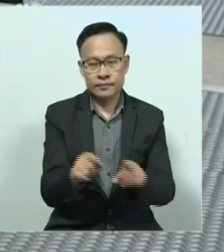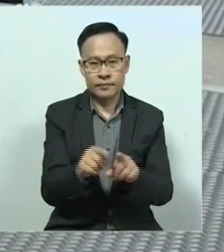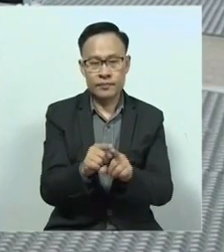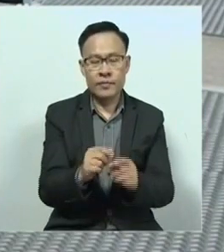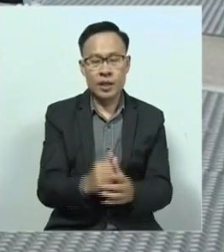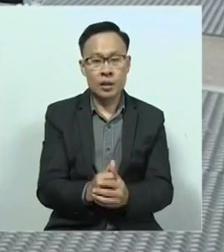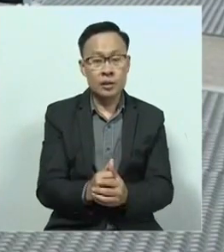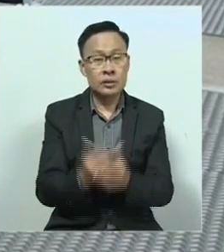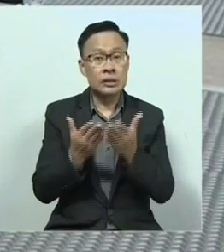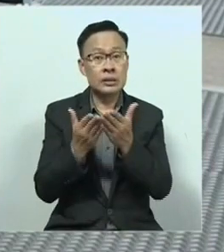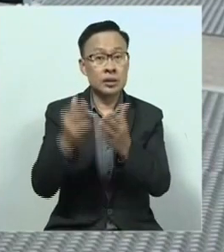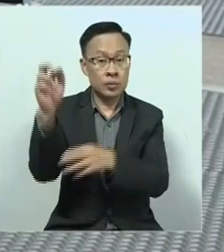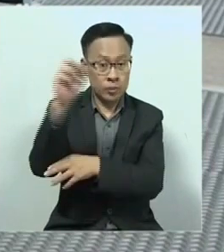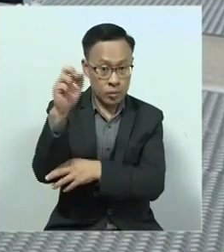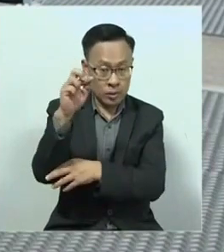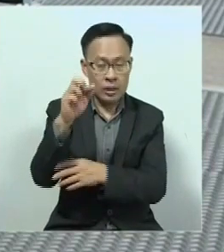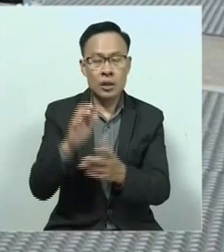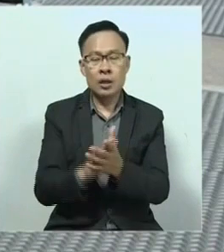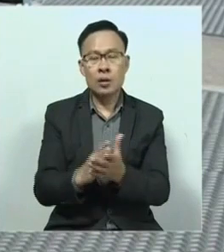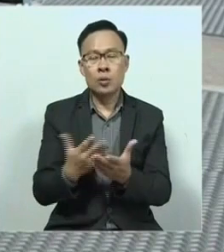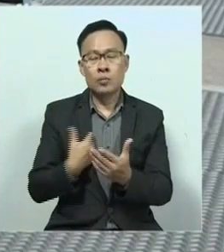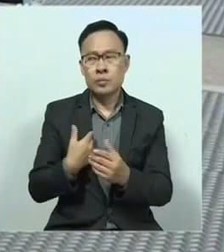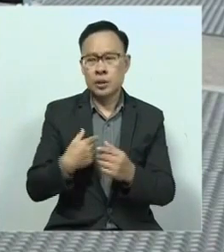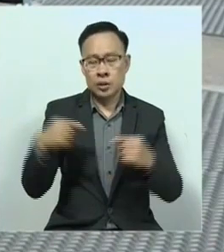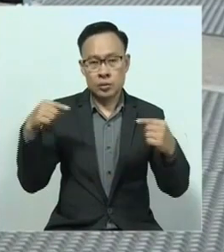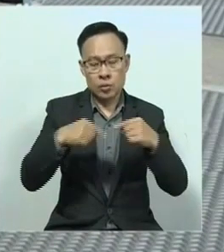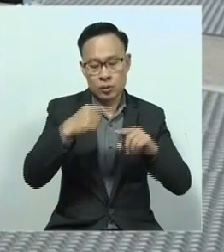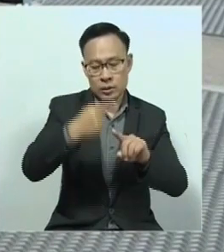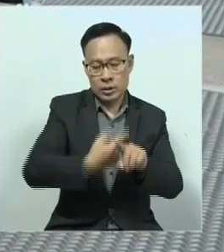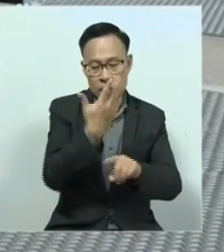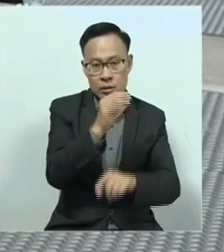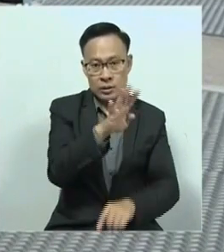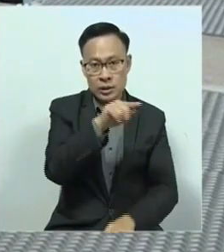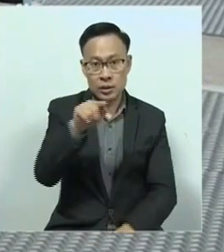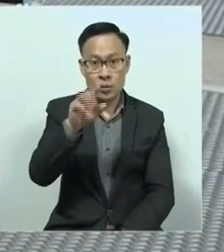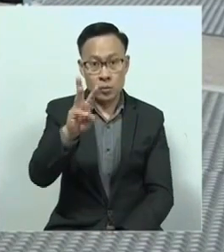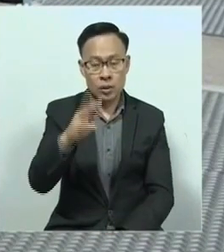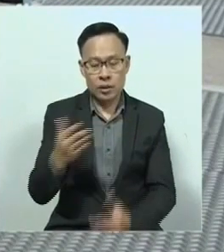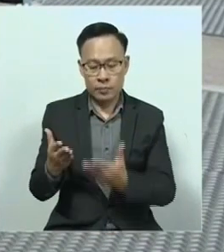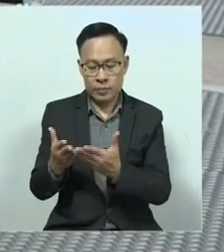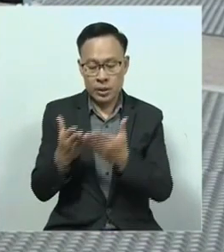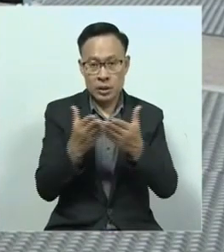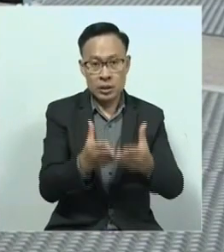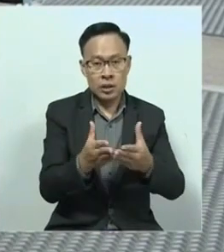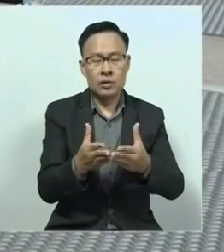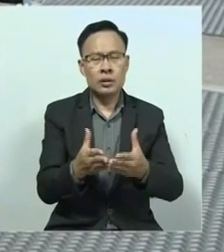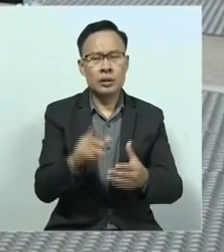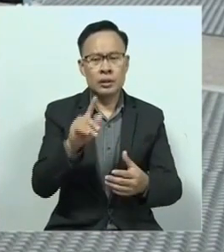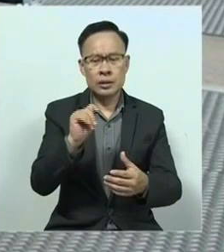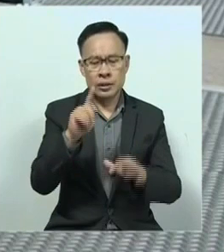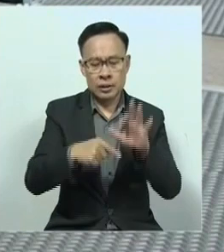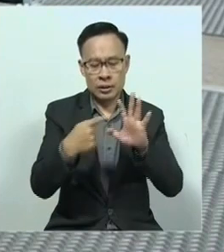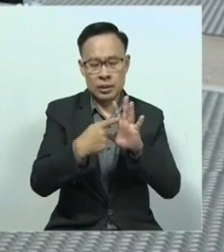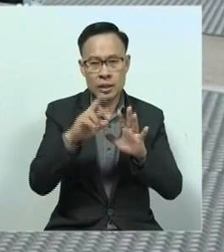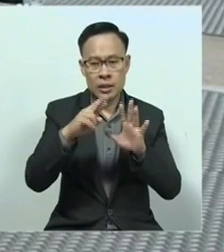ช2562ก็มีการอัญเชิญเรือพระที่นั่งสุพรรณหงษ์ไปเทียบท่าราชวรดิษฐ์นะคะในช่วงของพระราชพิธีมาแล้ว